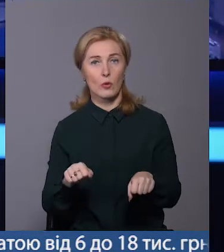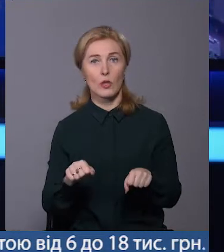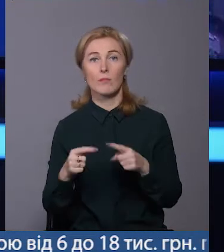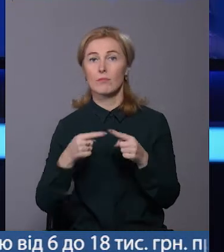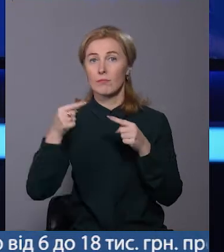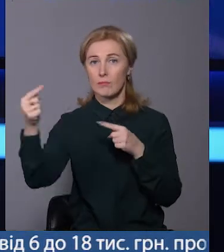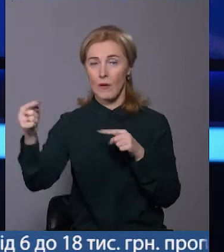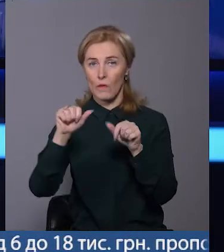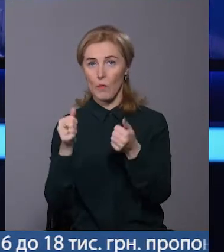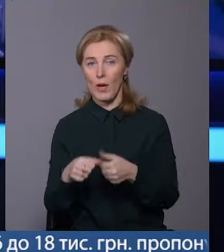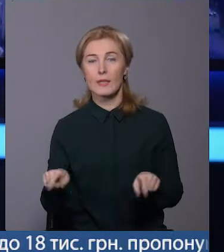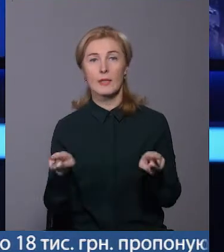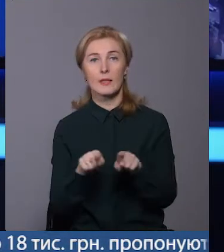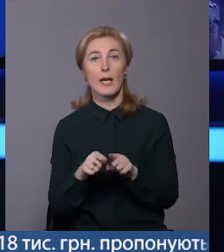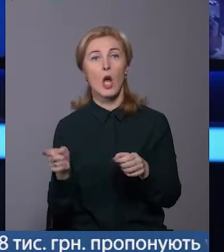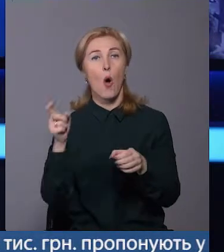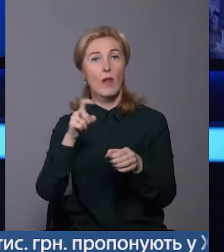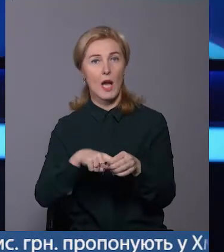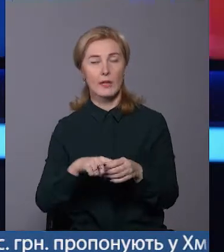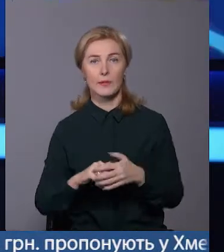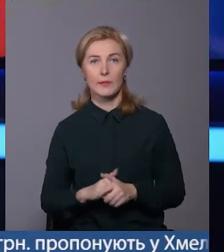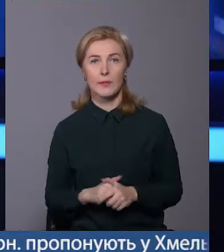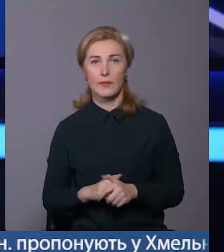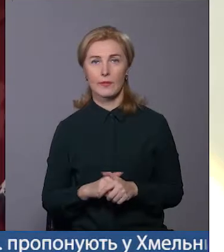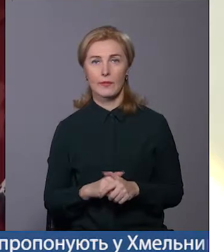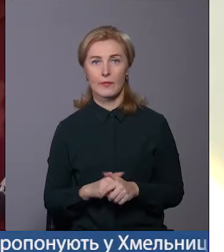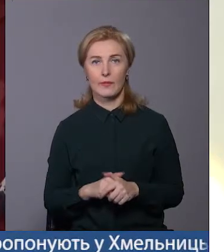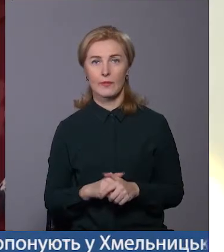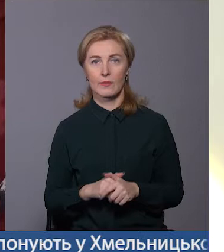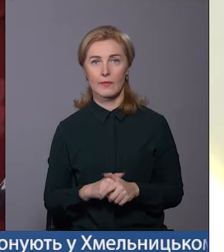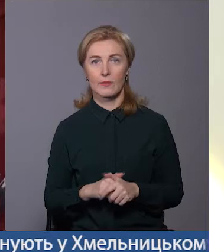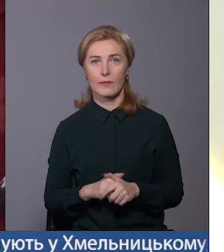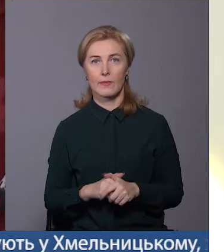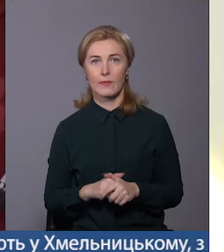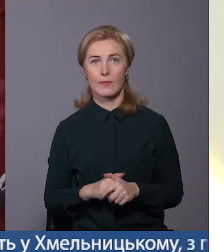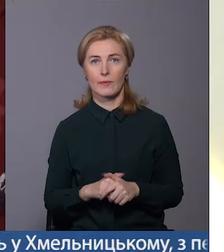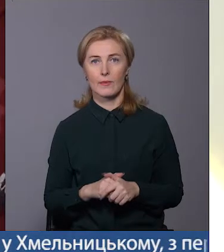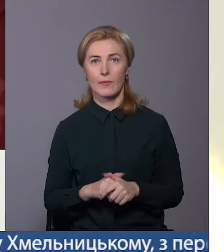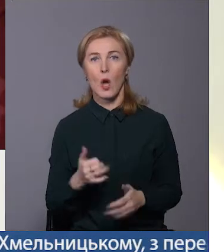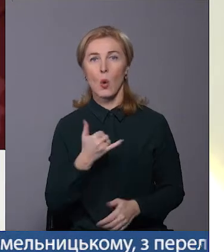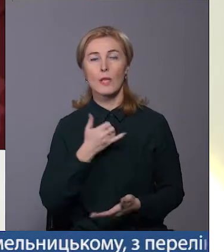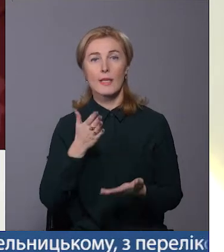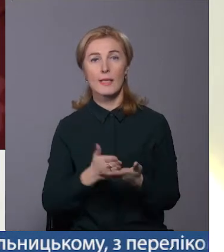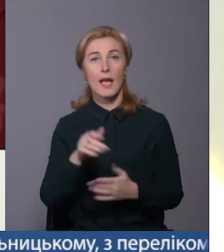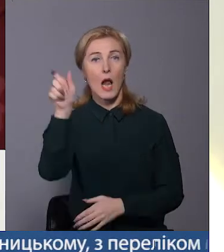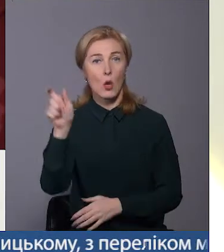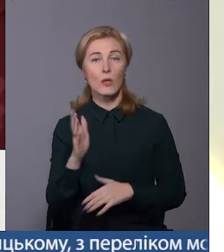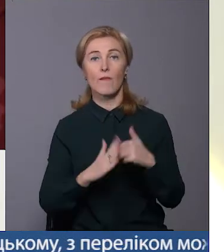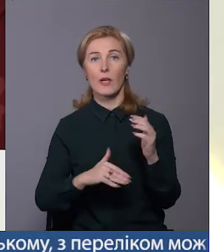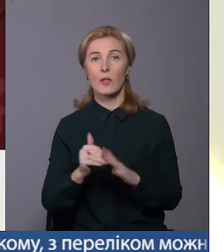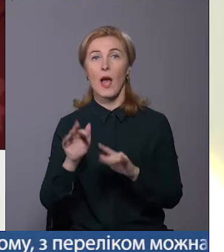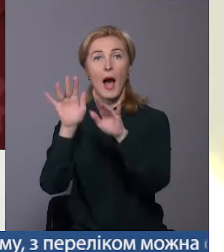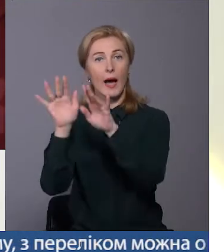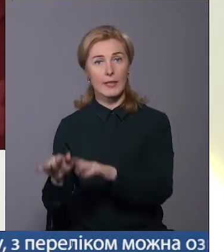віддаленому форматі, так і офлайн. У нас є люди, фахівці IT-компанії,